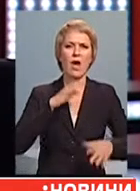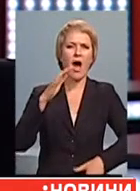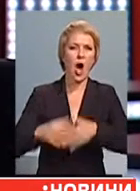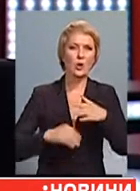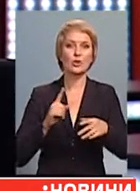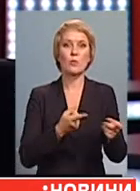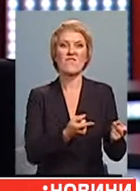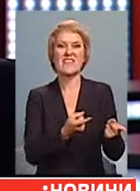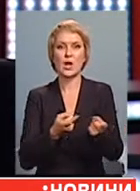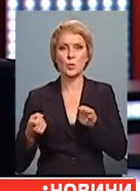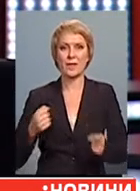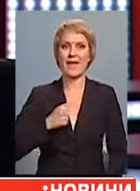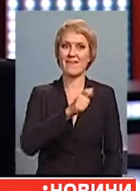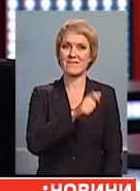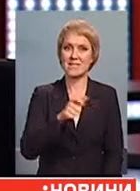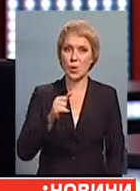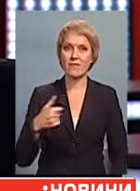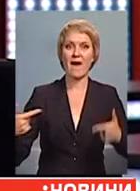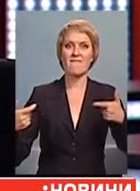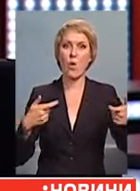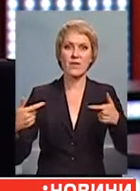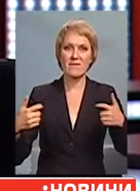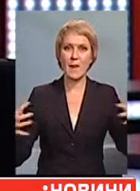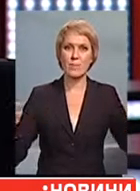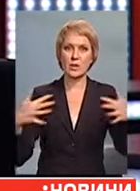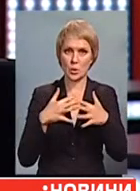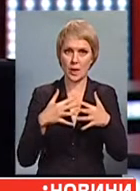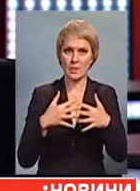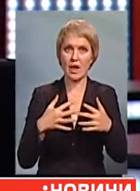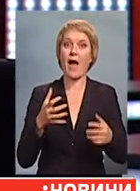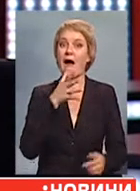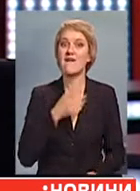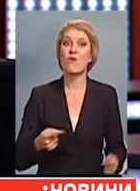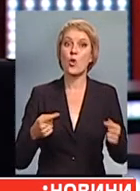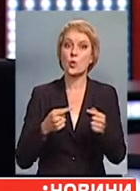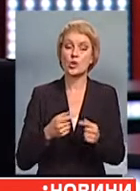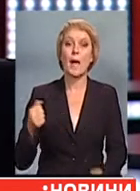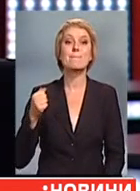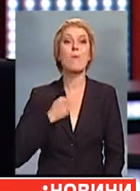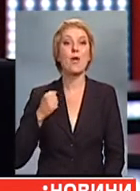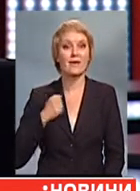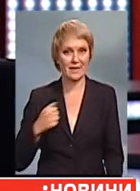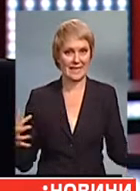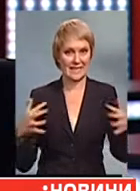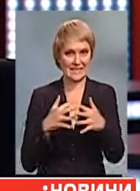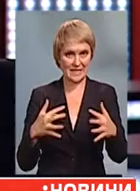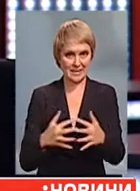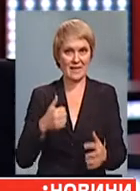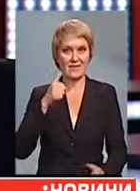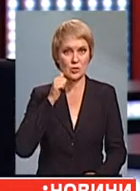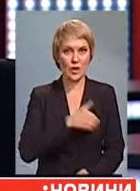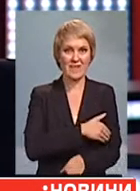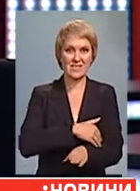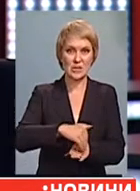вогневе протистояння, заявляє речник штабу АТО Анатолій Стельмах. Водночас бойових зіткнень учора вздовж лінії розмежування не було.